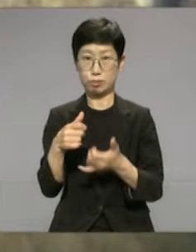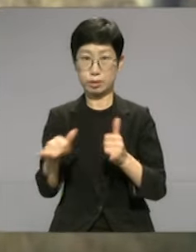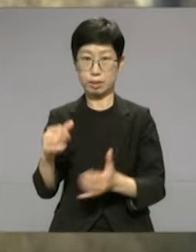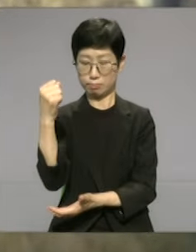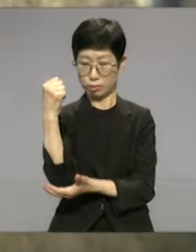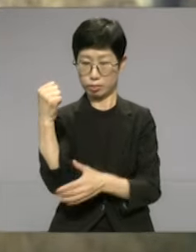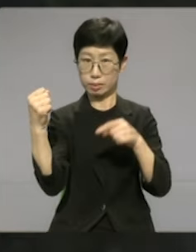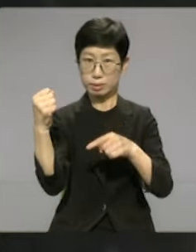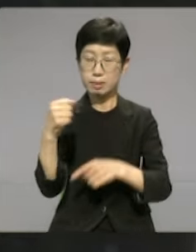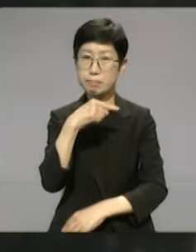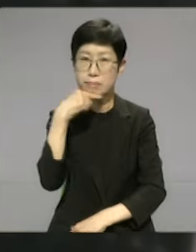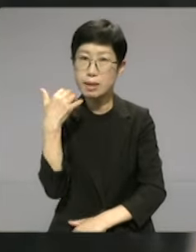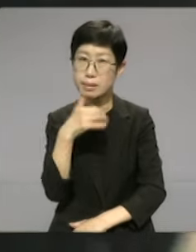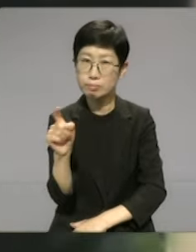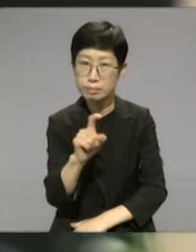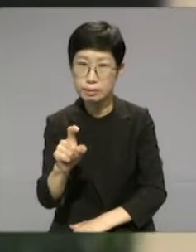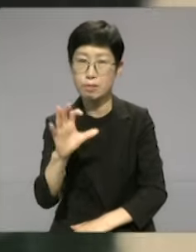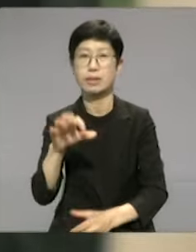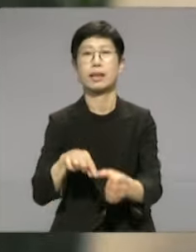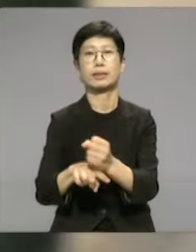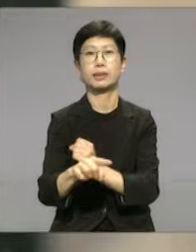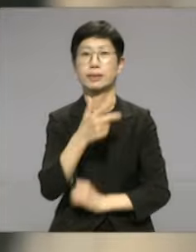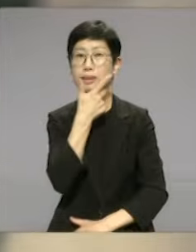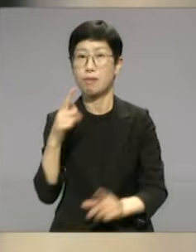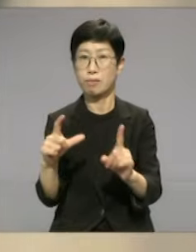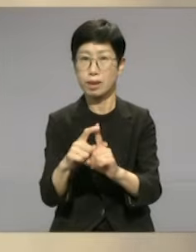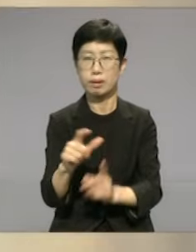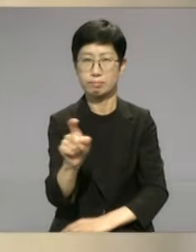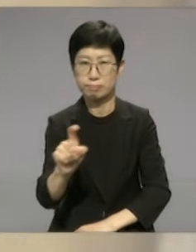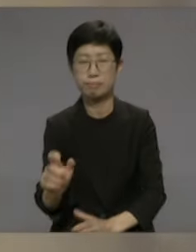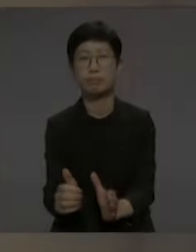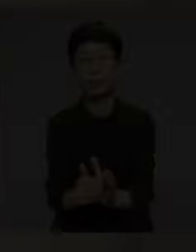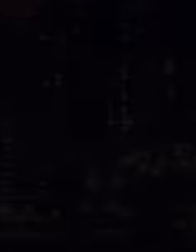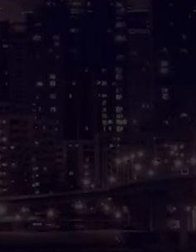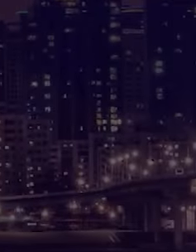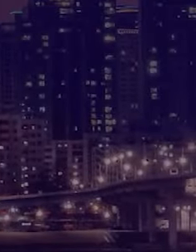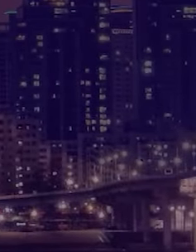돌기둥에 빨간색 스프레이로 화장실을 뜻하는 영어 단어를 적었습니다.